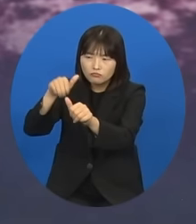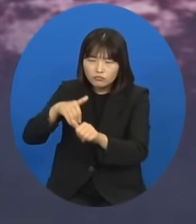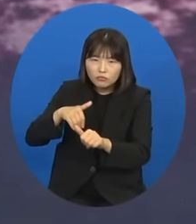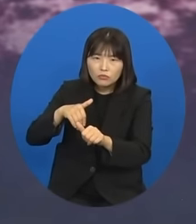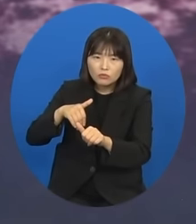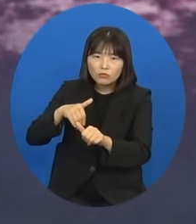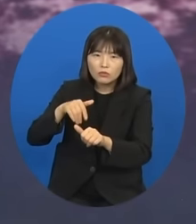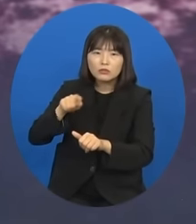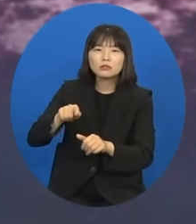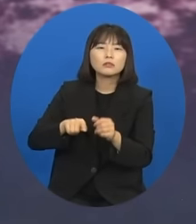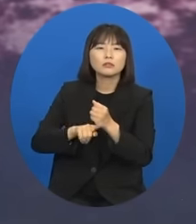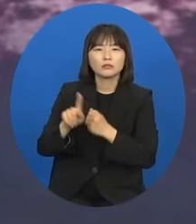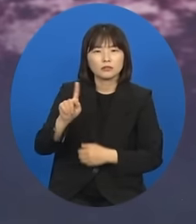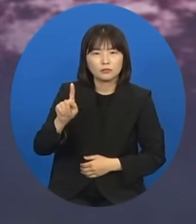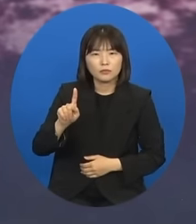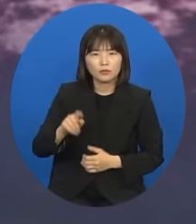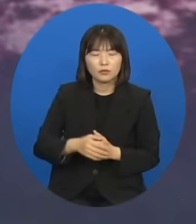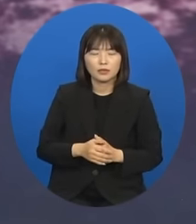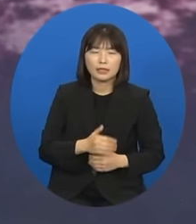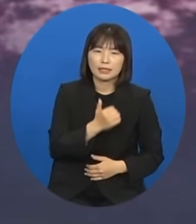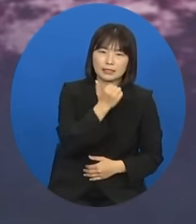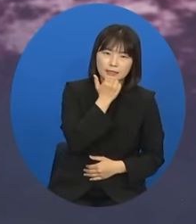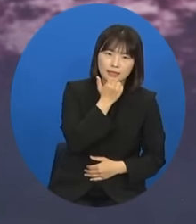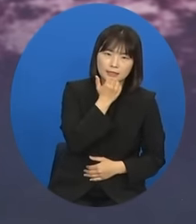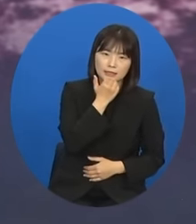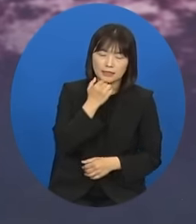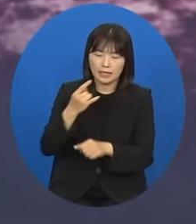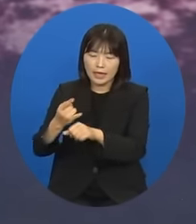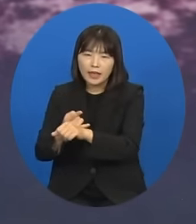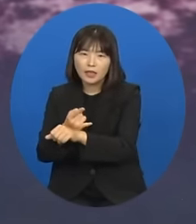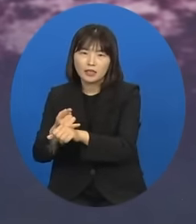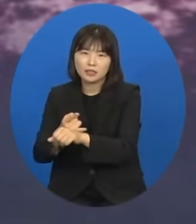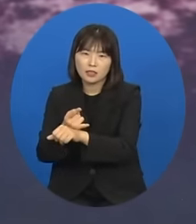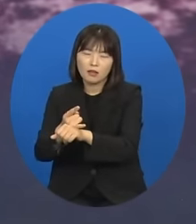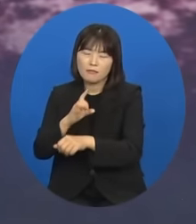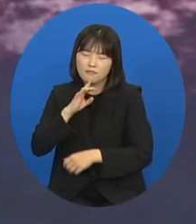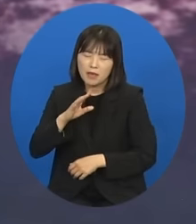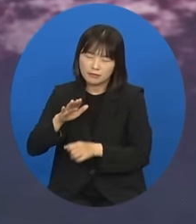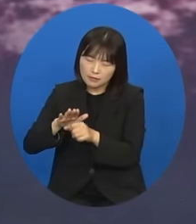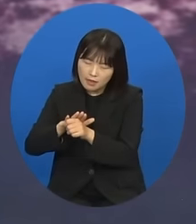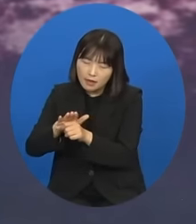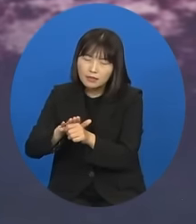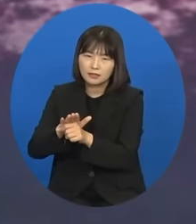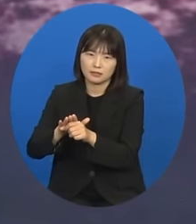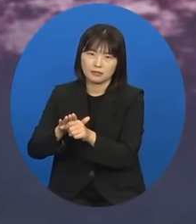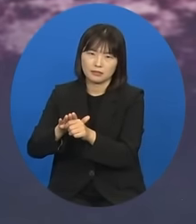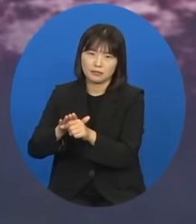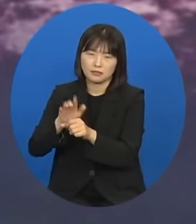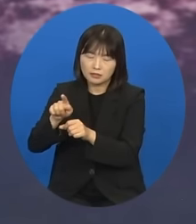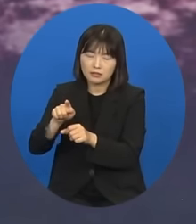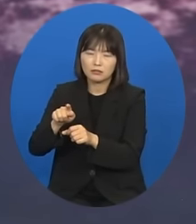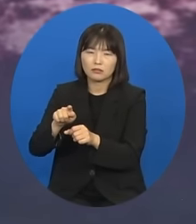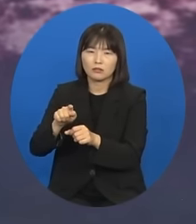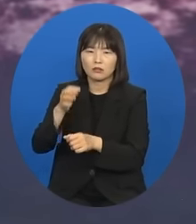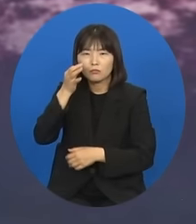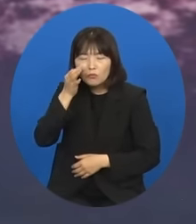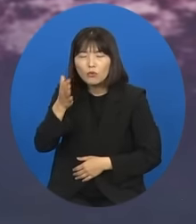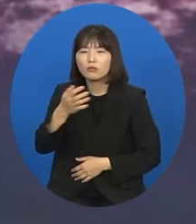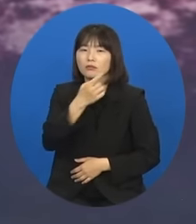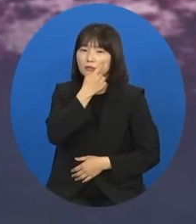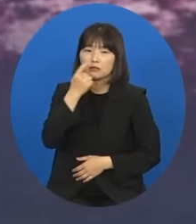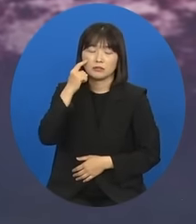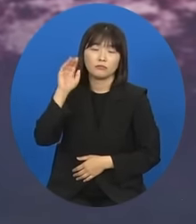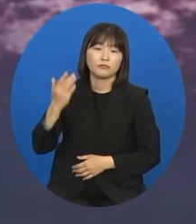엇을 보여주냐 이삭이을 편했다는 것을 보여주는 단서가